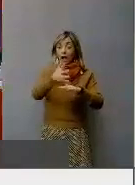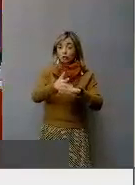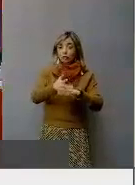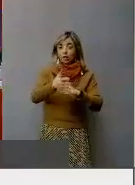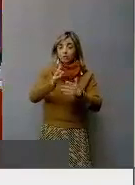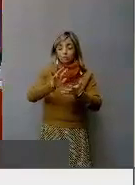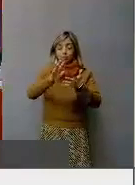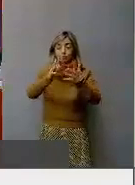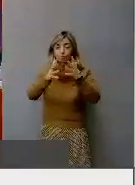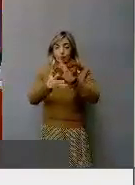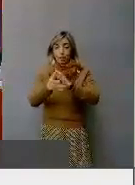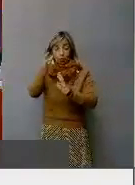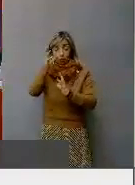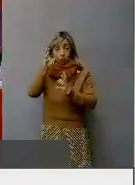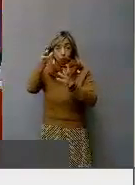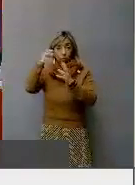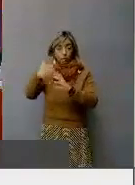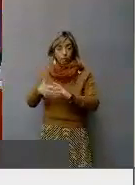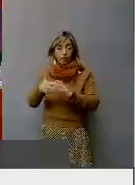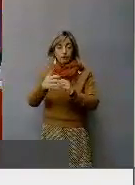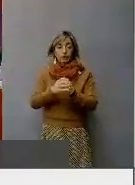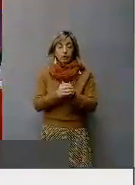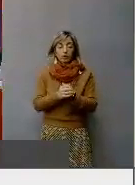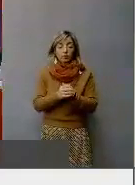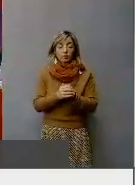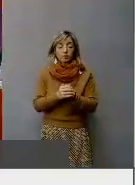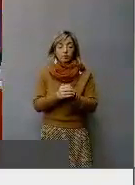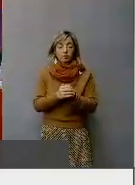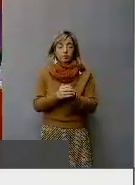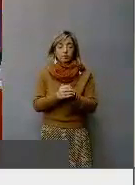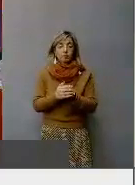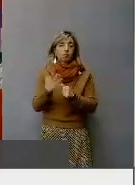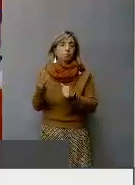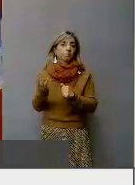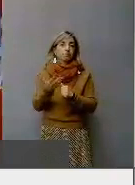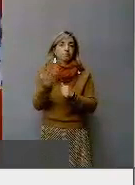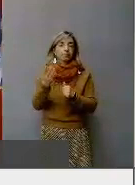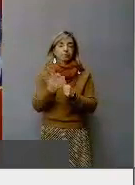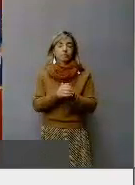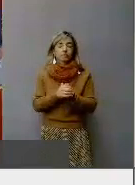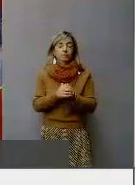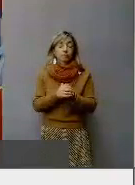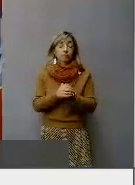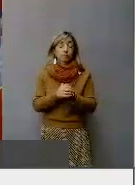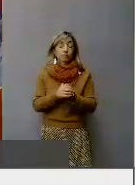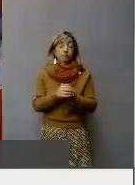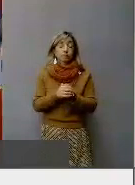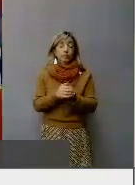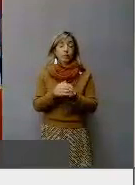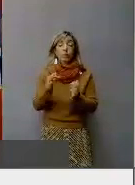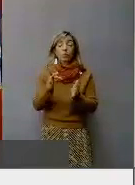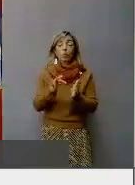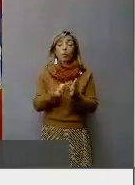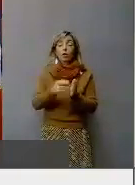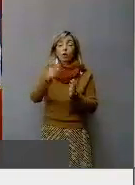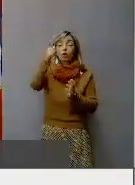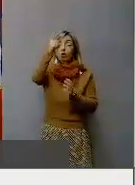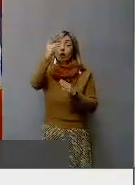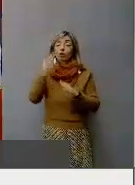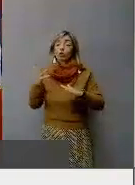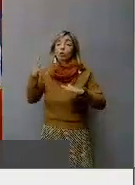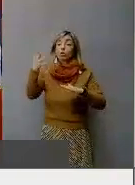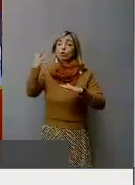quando ci sono state misure nazionali il governo introduceva le misure ometteva risorse